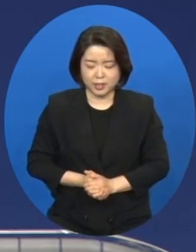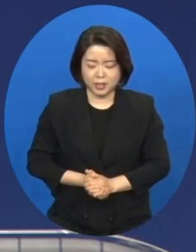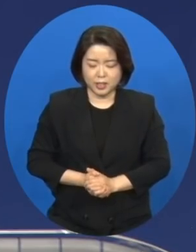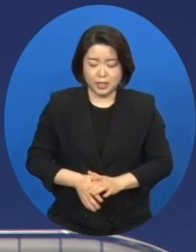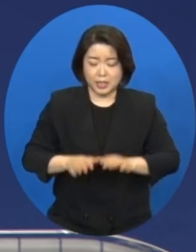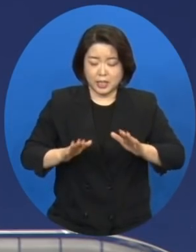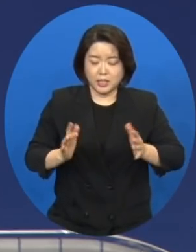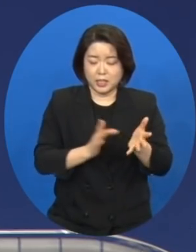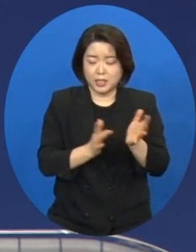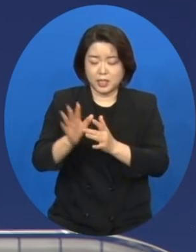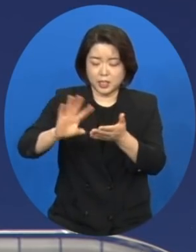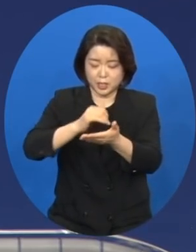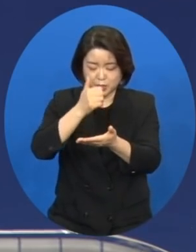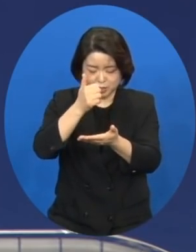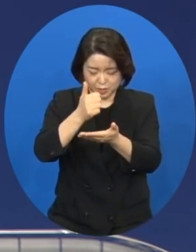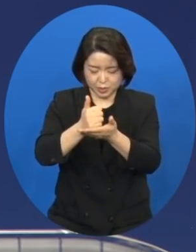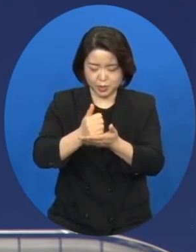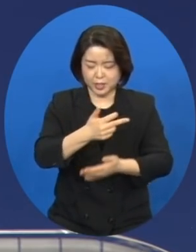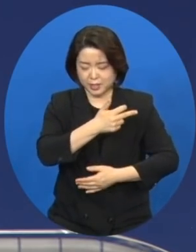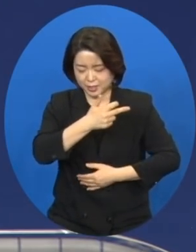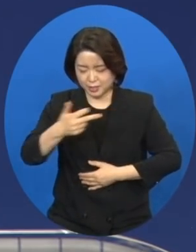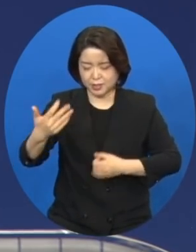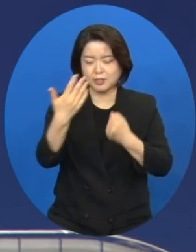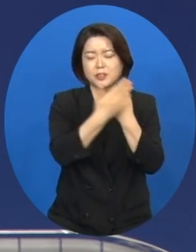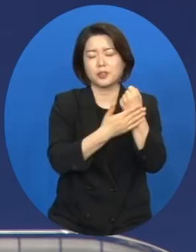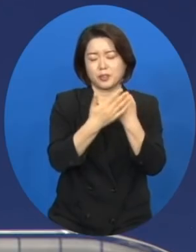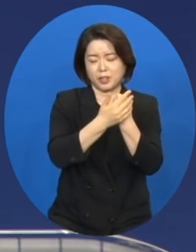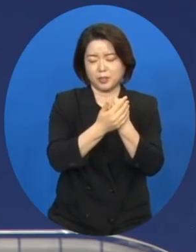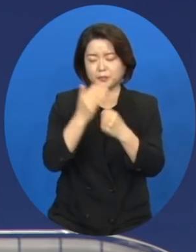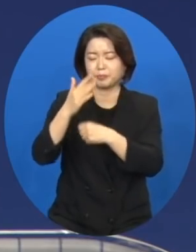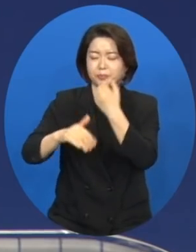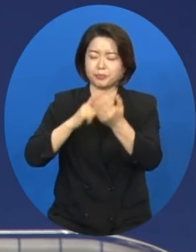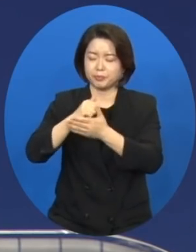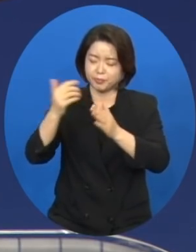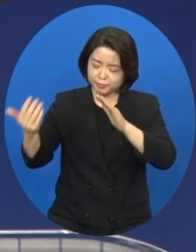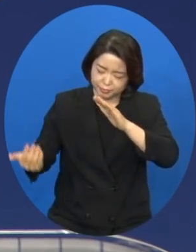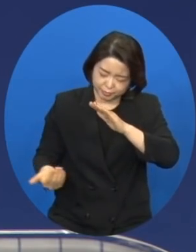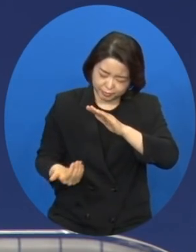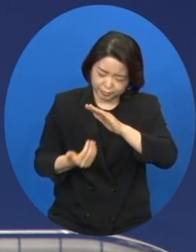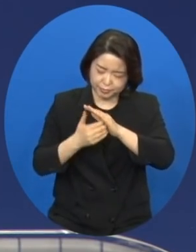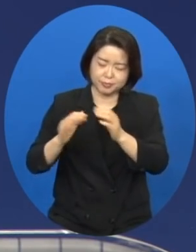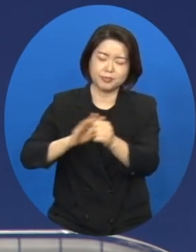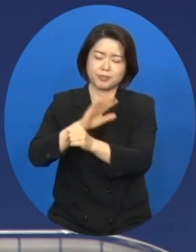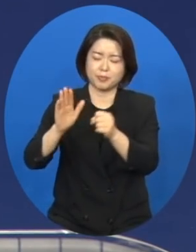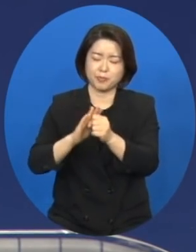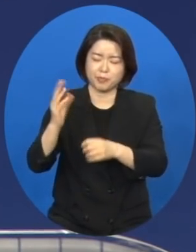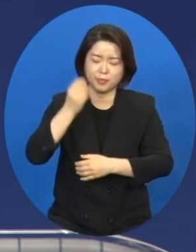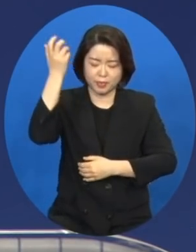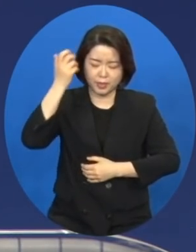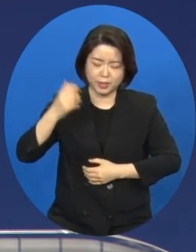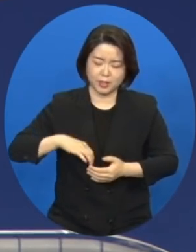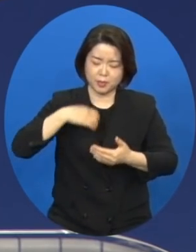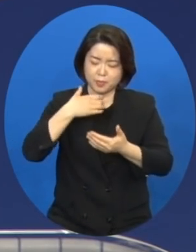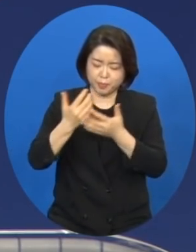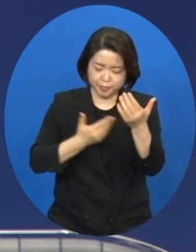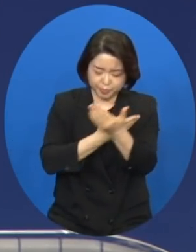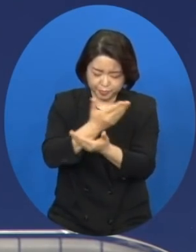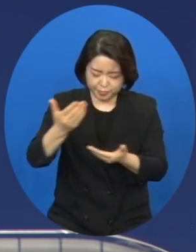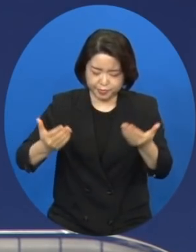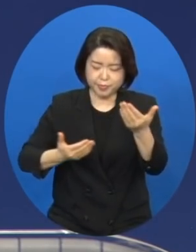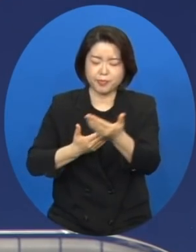이제는 예수 그리스도의 크신 은혜와 하나님의 한량없는 사랑하심과 성령님의 감화감동 교통케 하심이